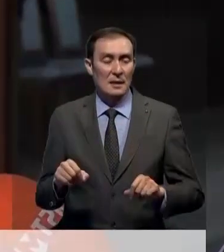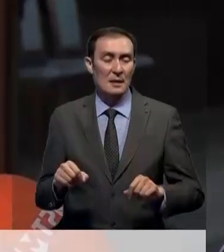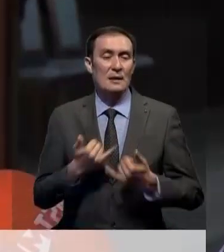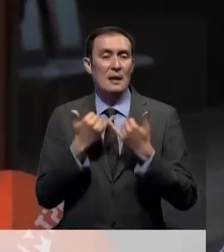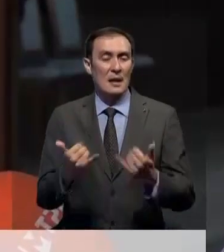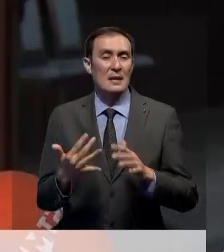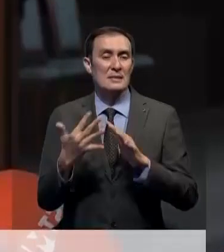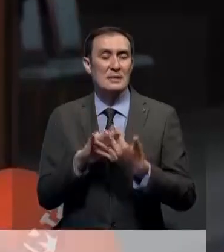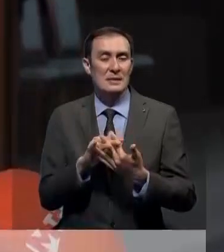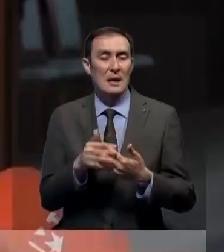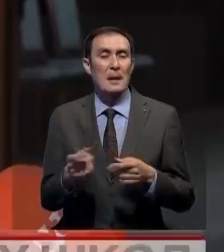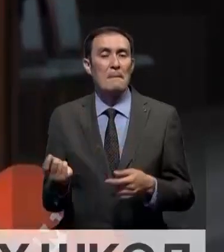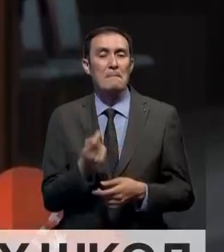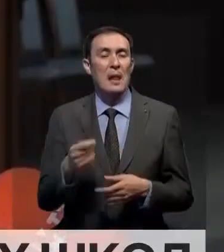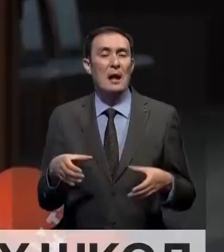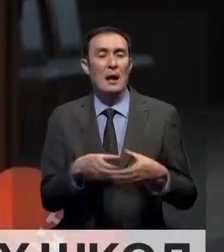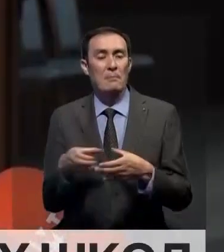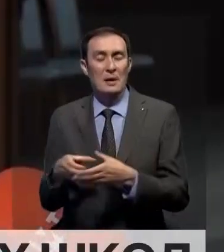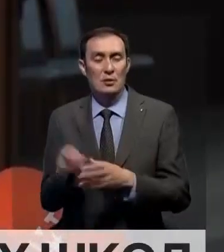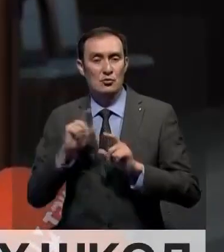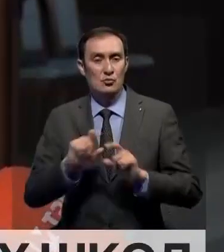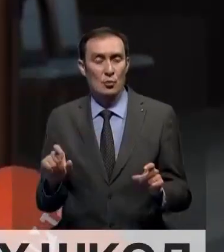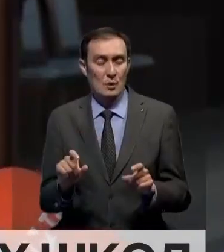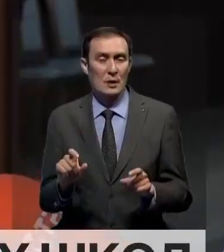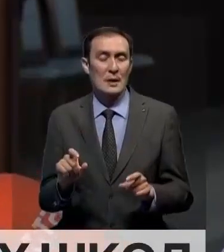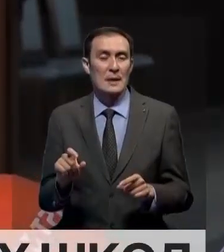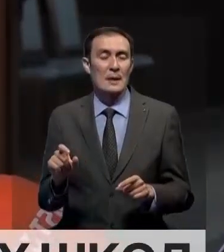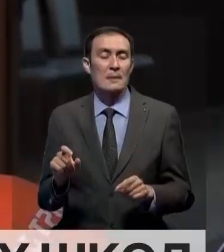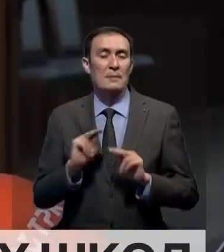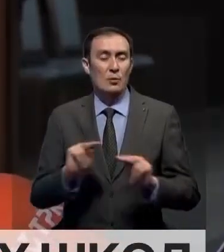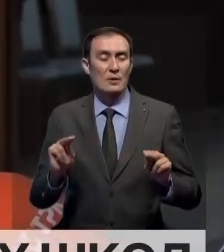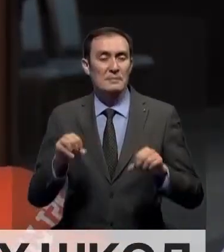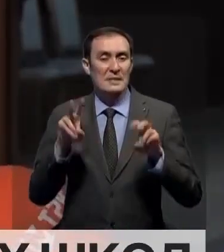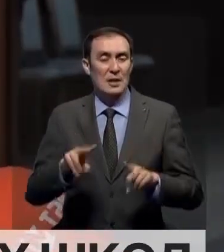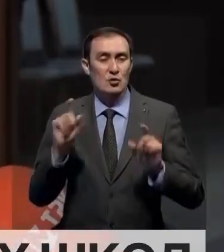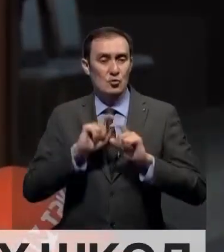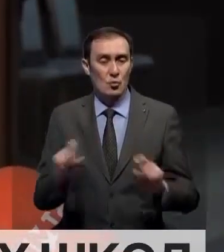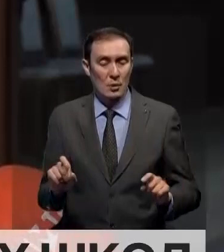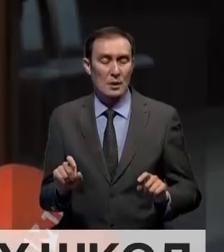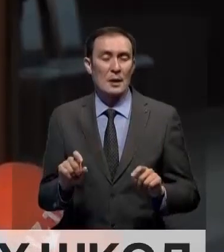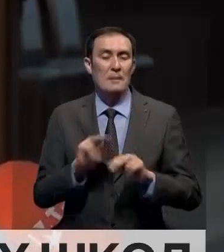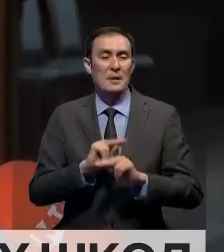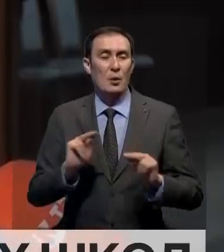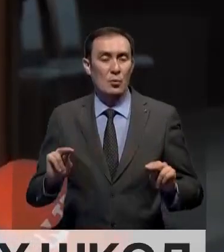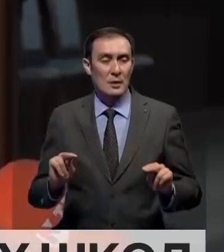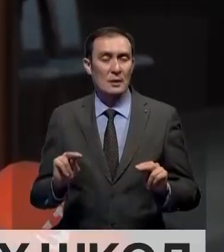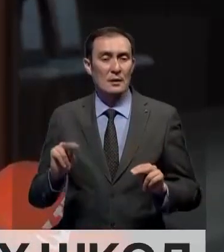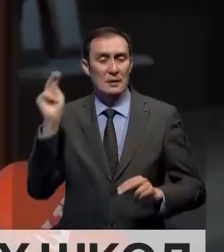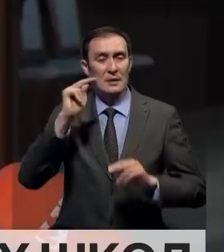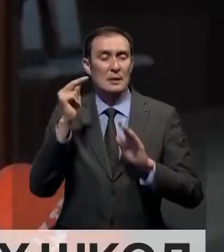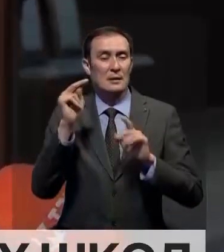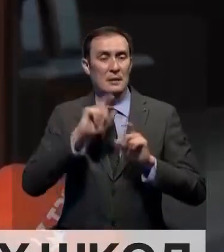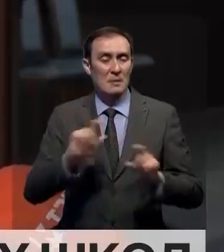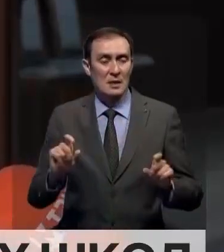для сельских малокомплектных школ из центра педагогии специализированных школ, педагоги гимназий,